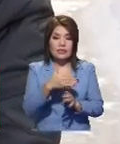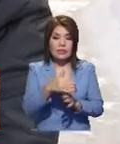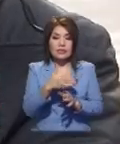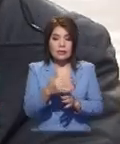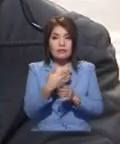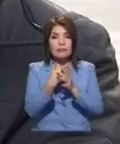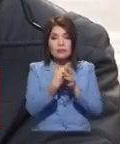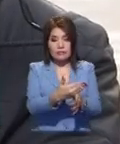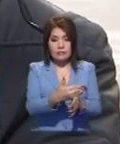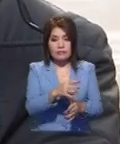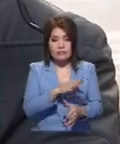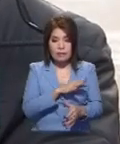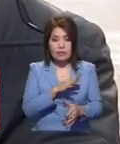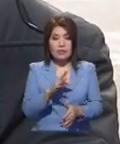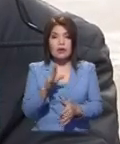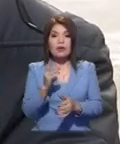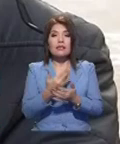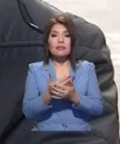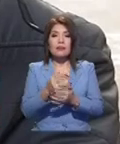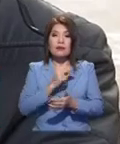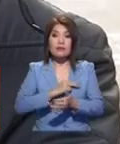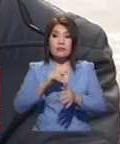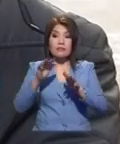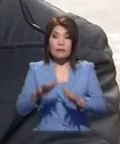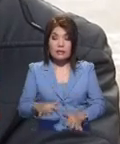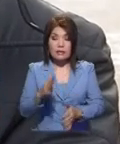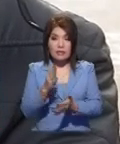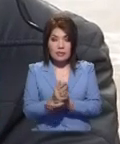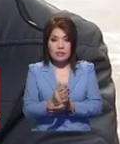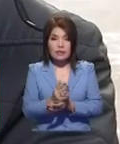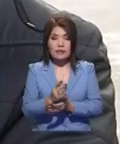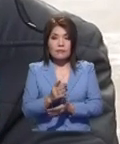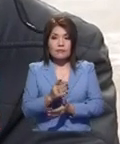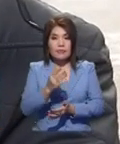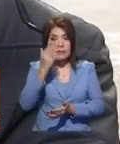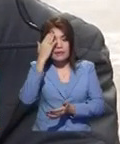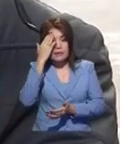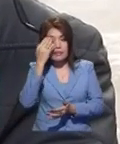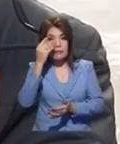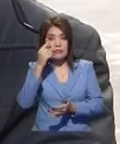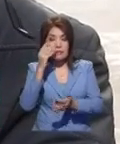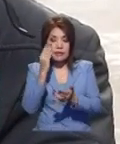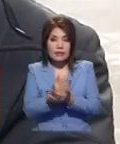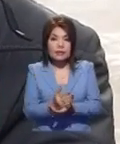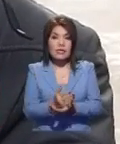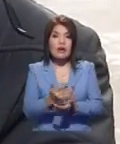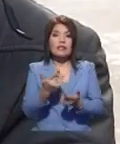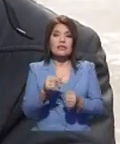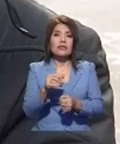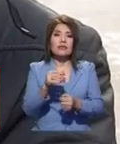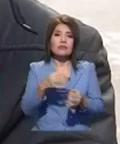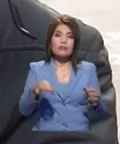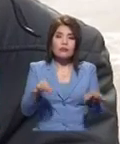көмек беріледі. Кадр бар жерде өнер бар, өнер бар жерде жаңағы күй